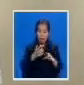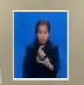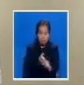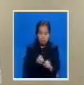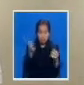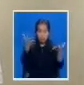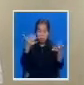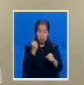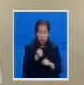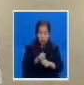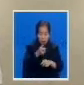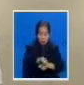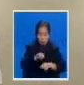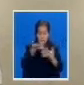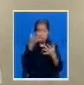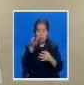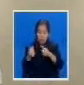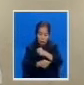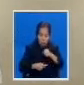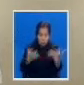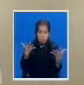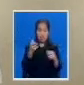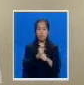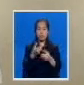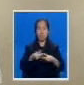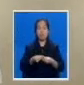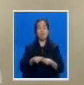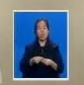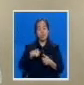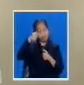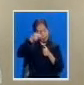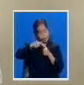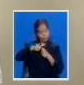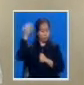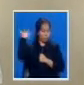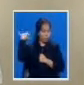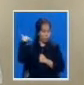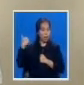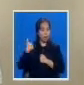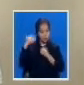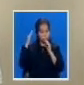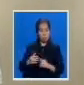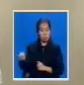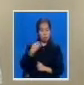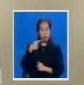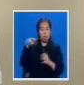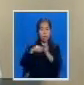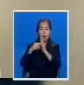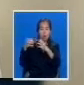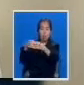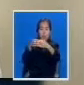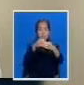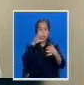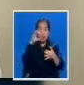งจำได้นะครับว่าก่อนหน้านี้ได้มีประชาชนที่ได้เข้ามาเรียกร้องที่เรียกตัวเองว่าเป็นเครือข่ายปฏิรูป